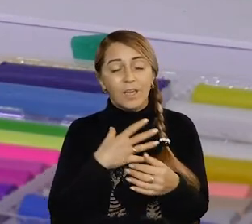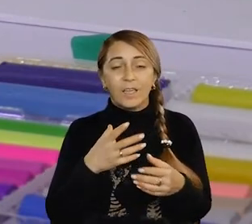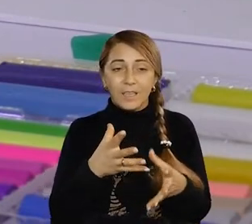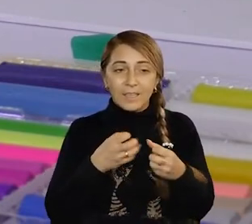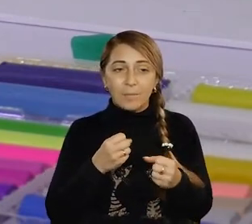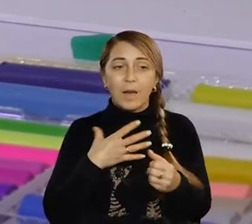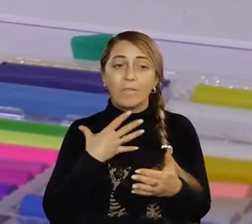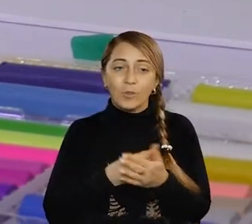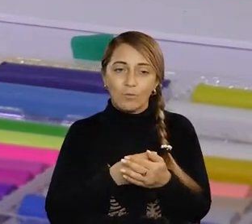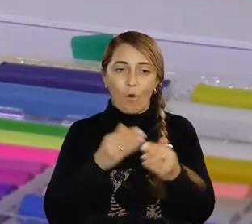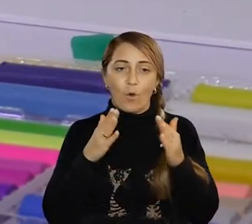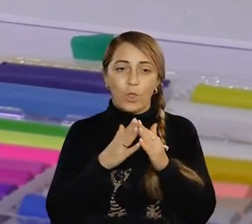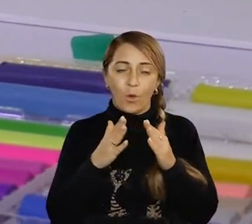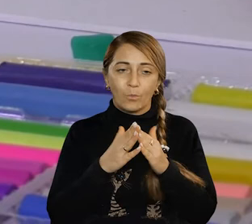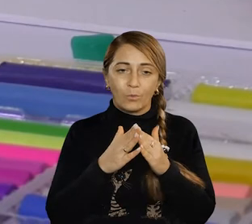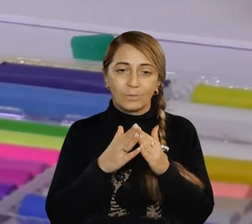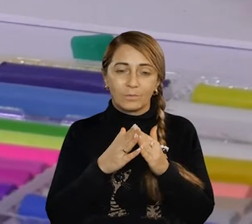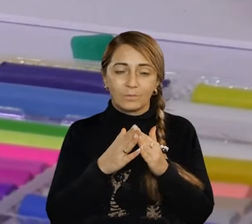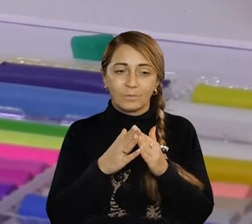до свого дому.